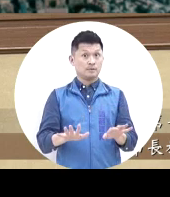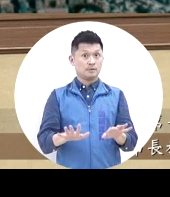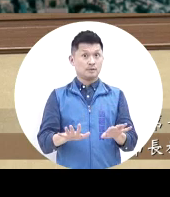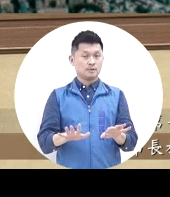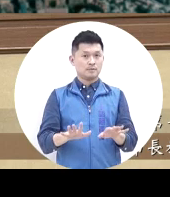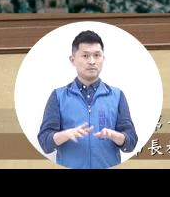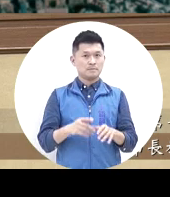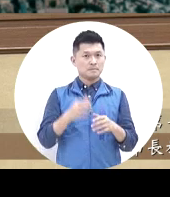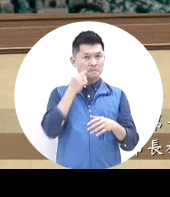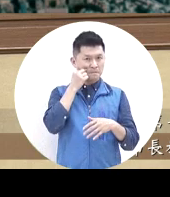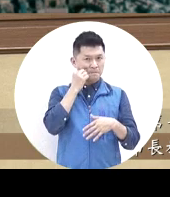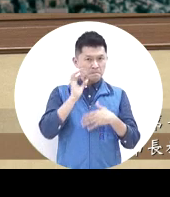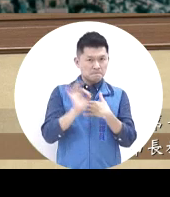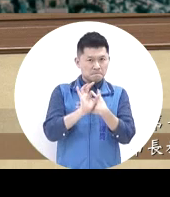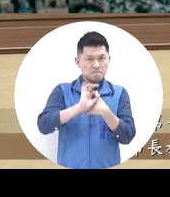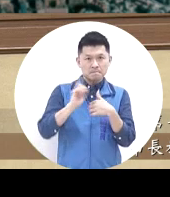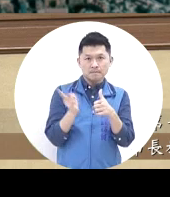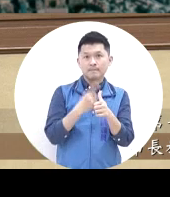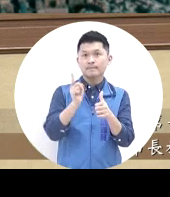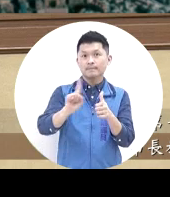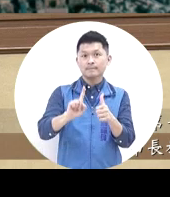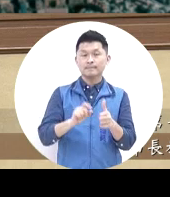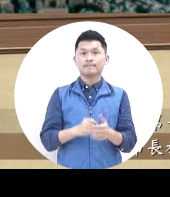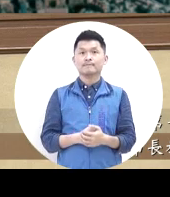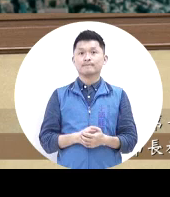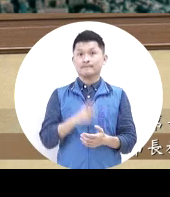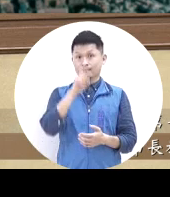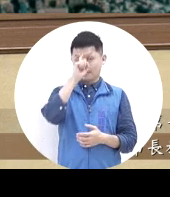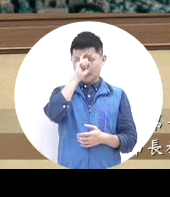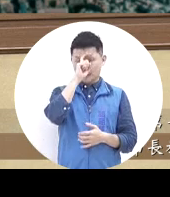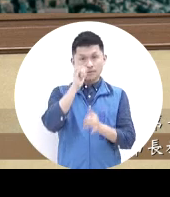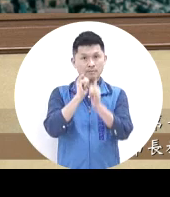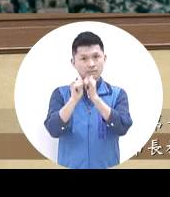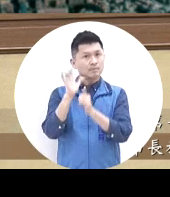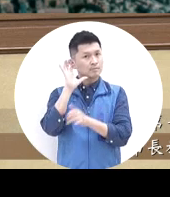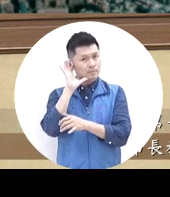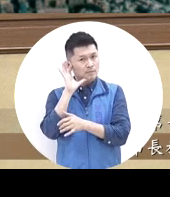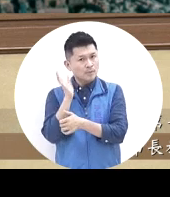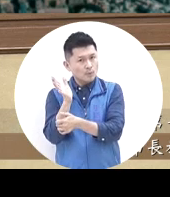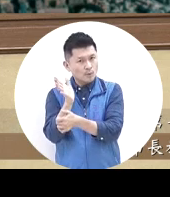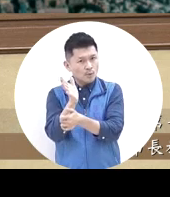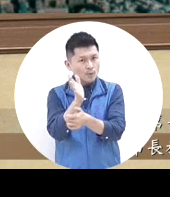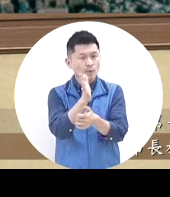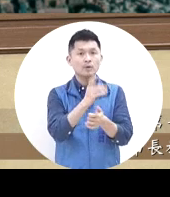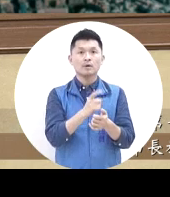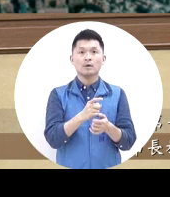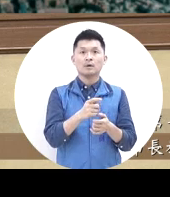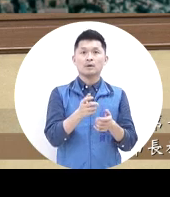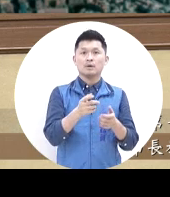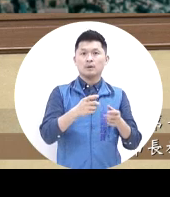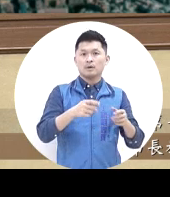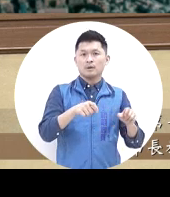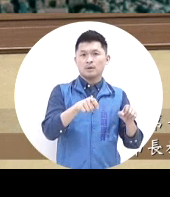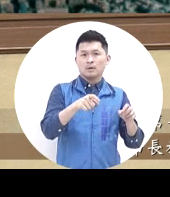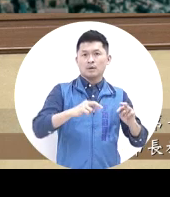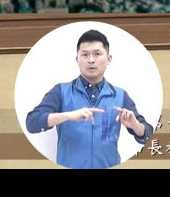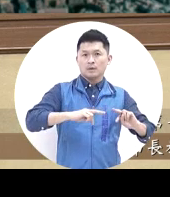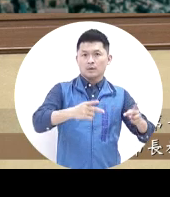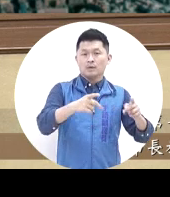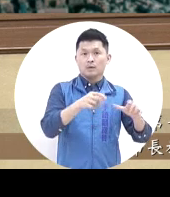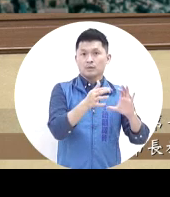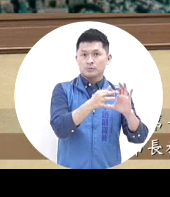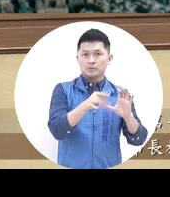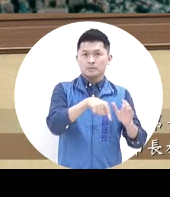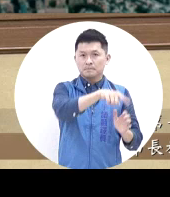的挑战，希望能够倾听民意，主动解决从化区民众的问题，用最大的诚